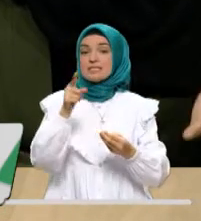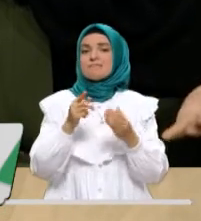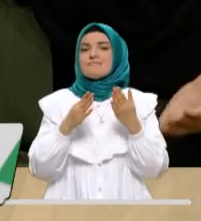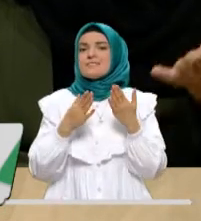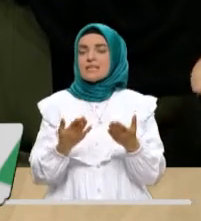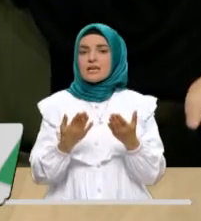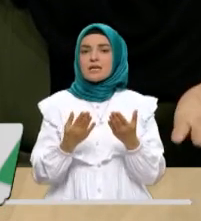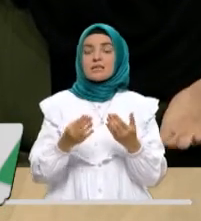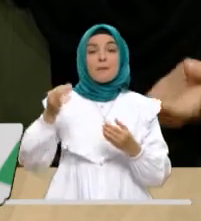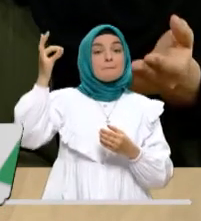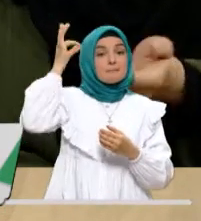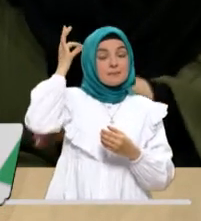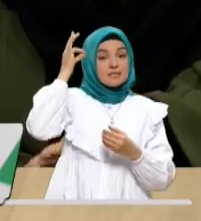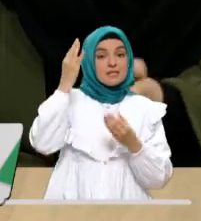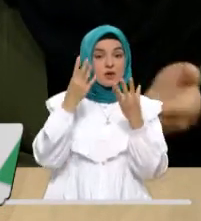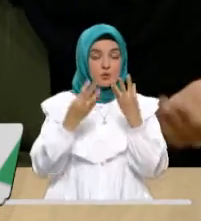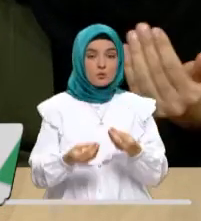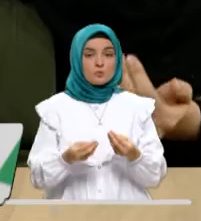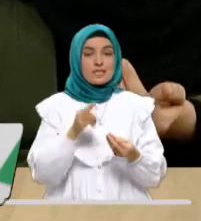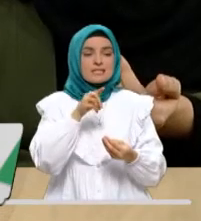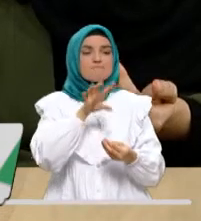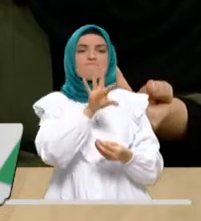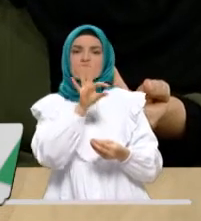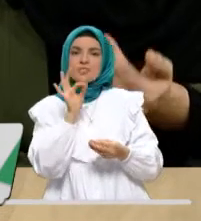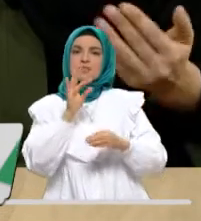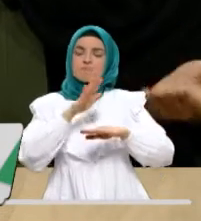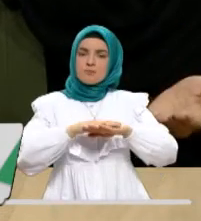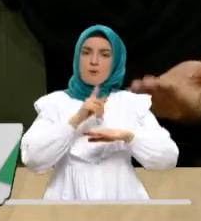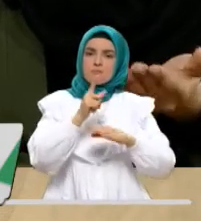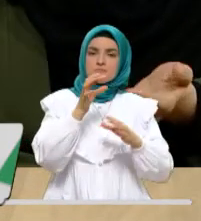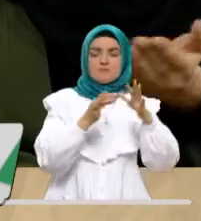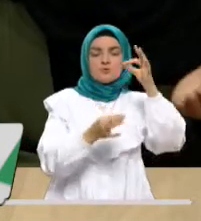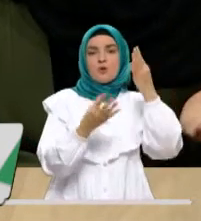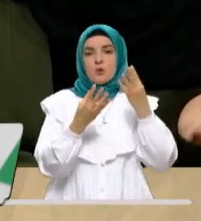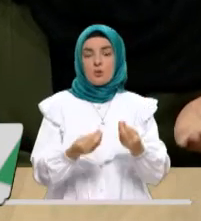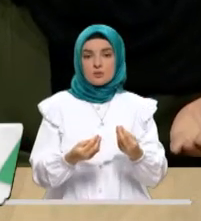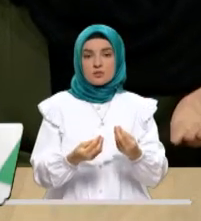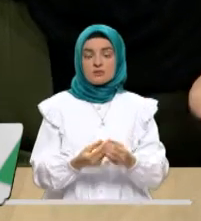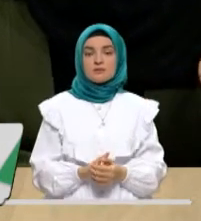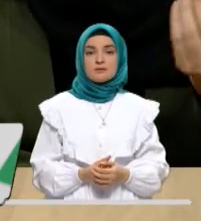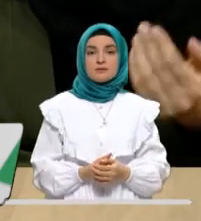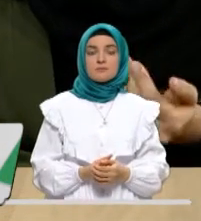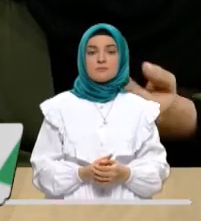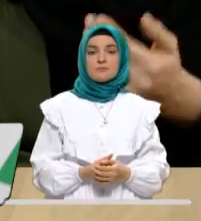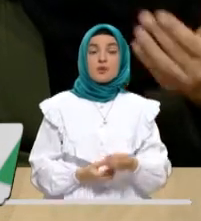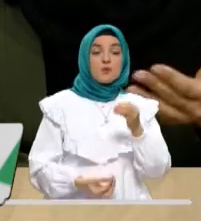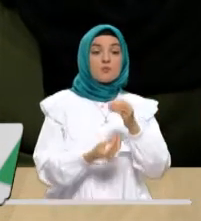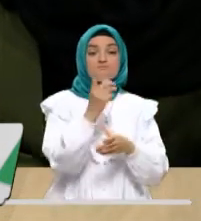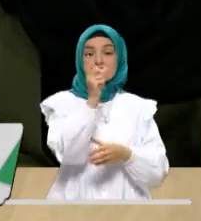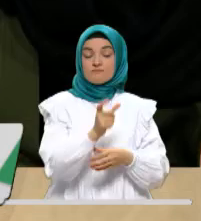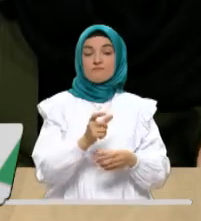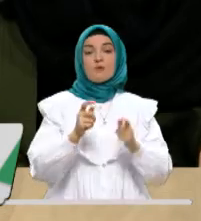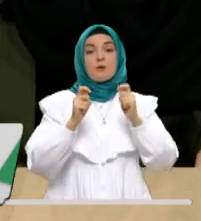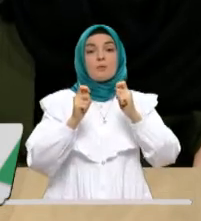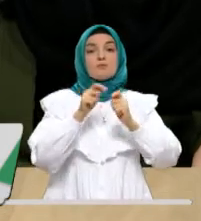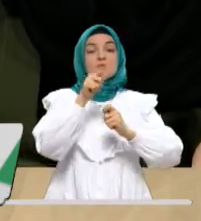ve tercih seçim yapan bir müşteri olursanız, tüketici olursanız, üretici de mecbur size göre